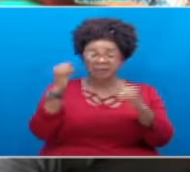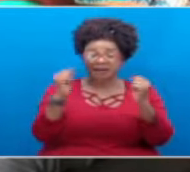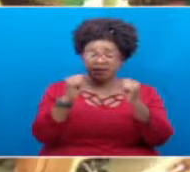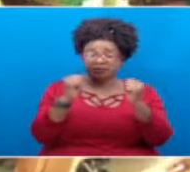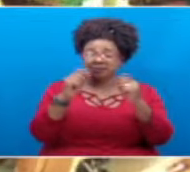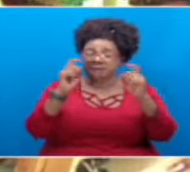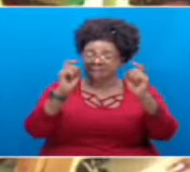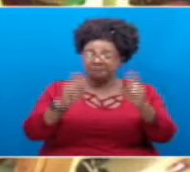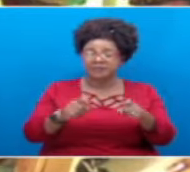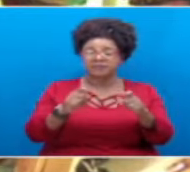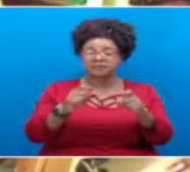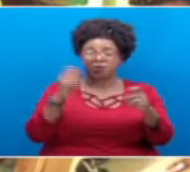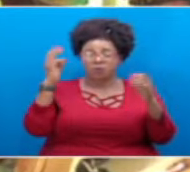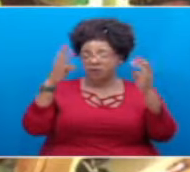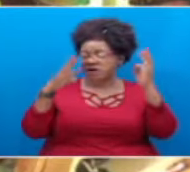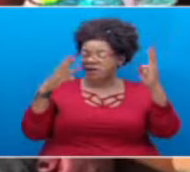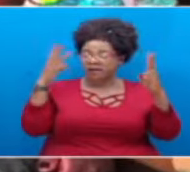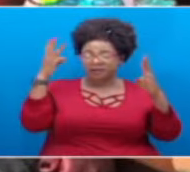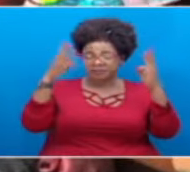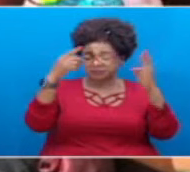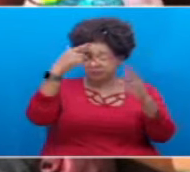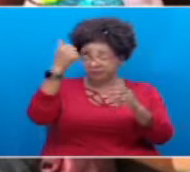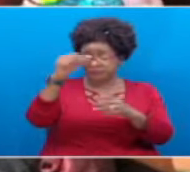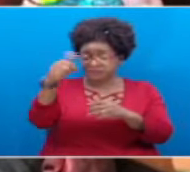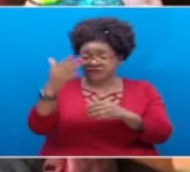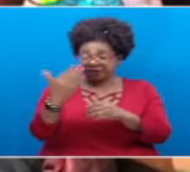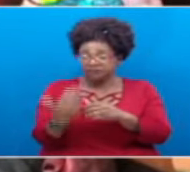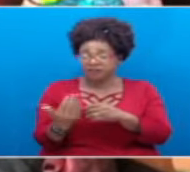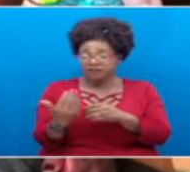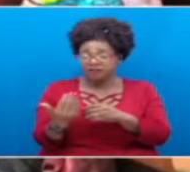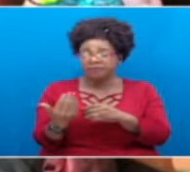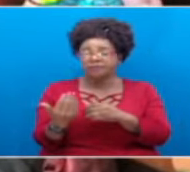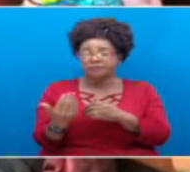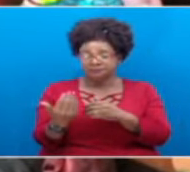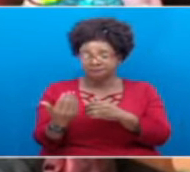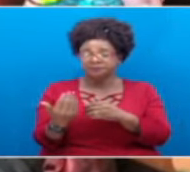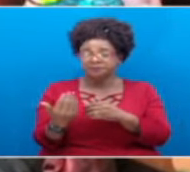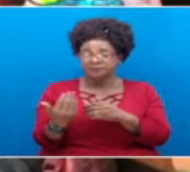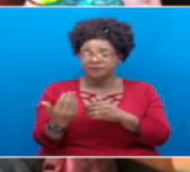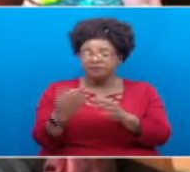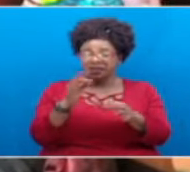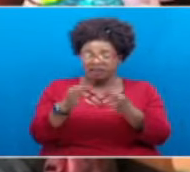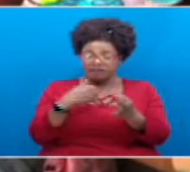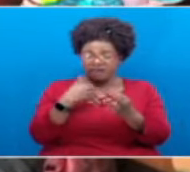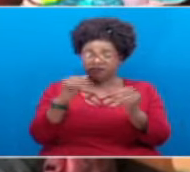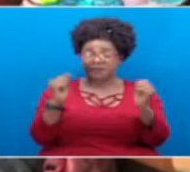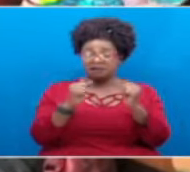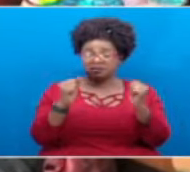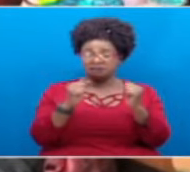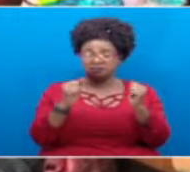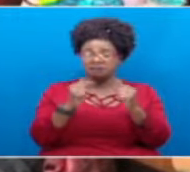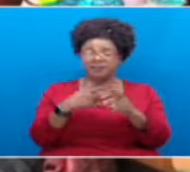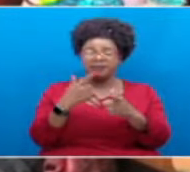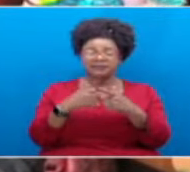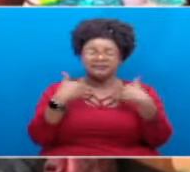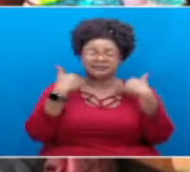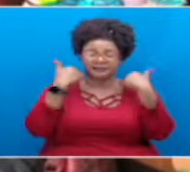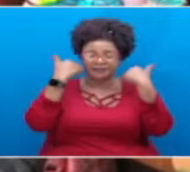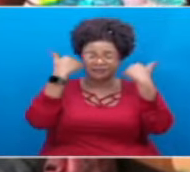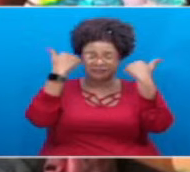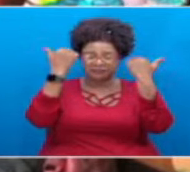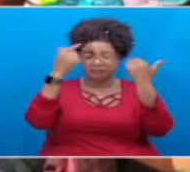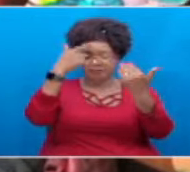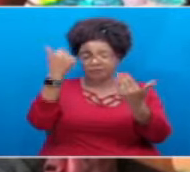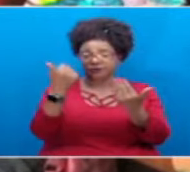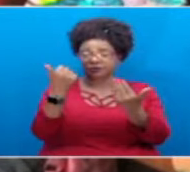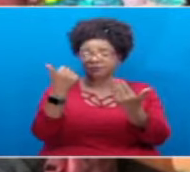na wasiwasi. Juu mtoto mwingine ni sikla. Sasa akikuwa na hiyo malaria ni stress juu